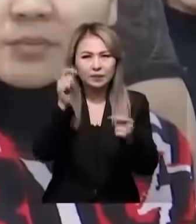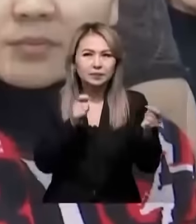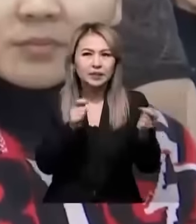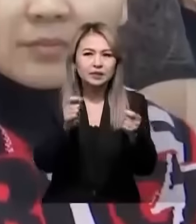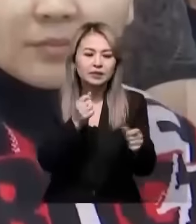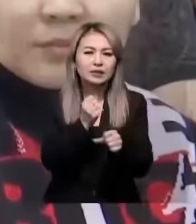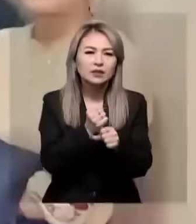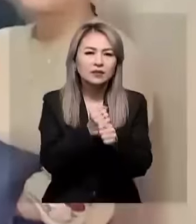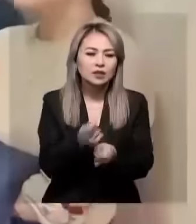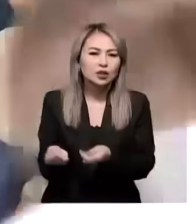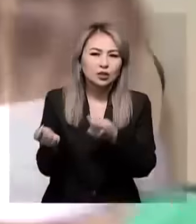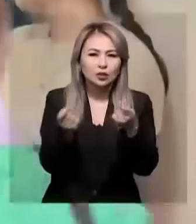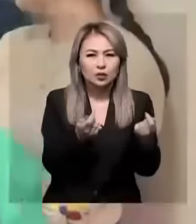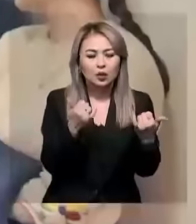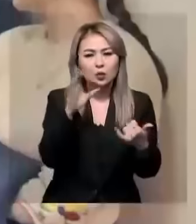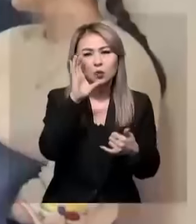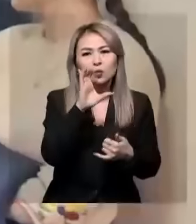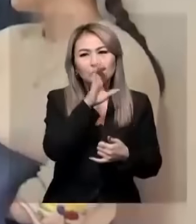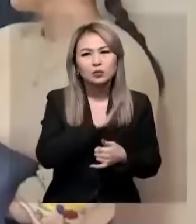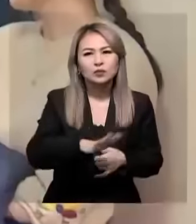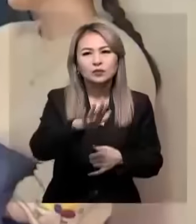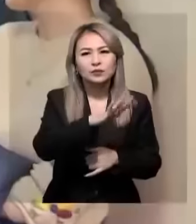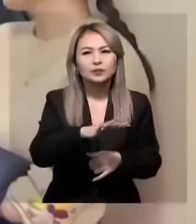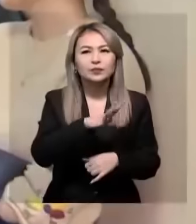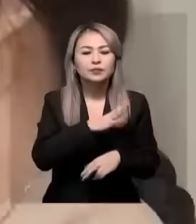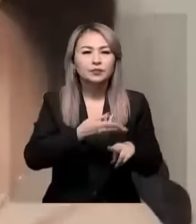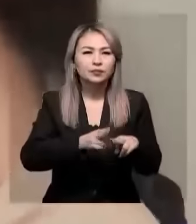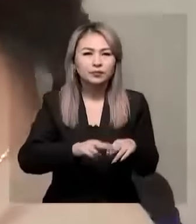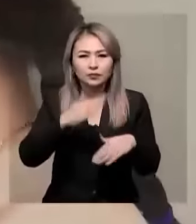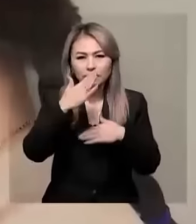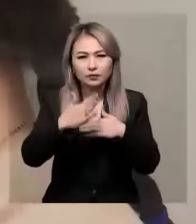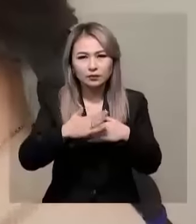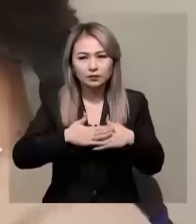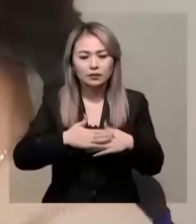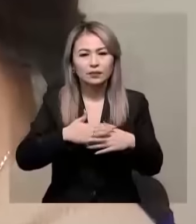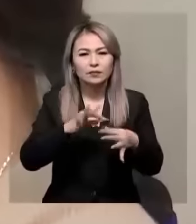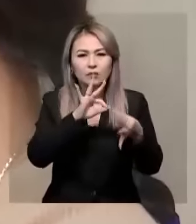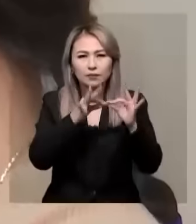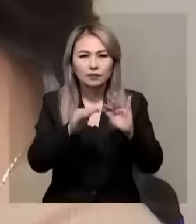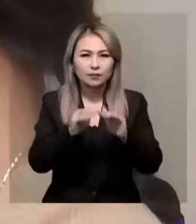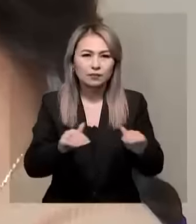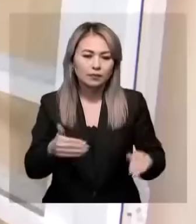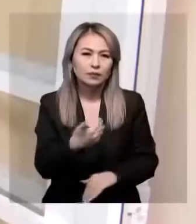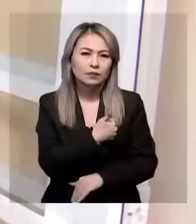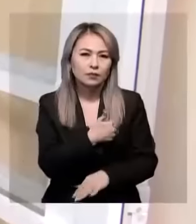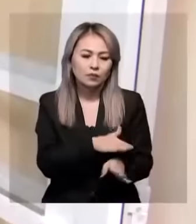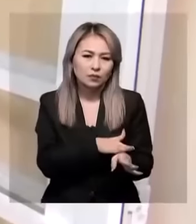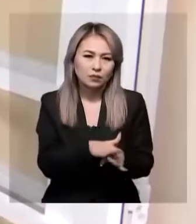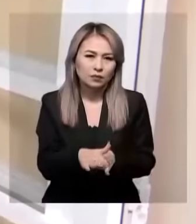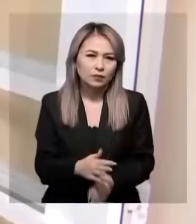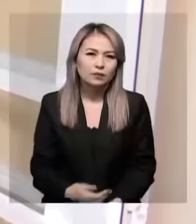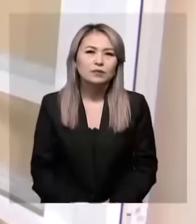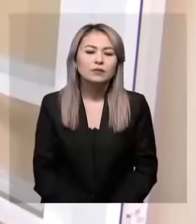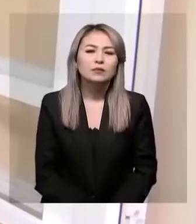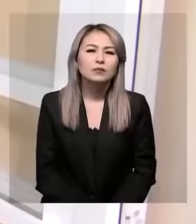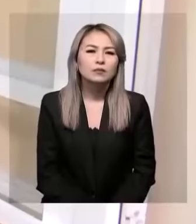өкілдері осыны жеткізді. Ал солтүстік батыс шағын ауданының тұрғындары типтік ғимараттың түпкілікті балабақша болғанын қалайды. Мағауия Қалиев,